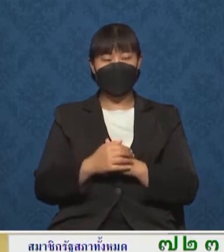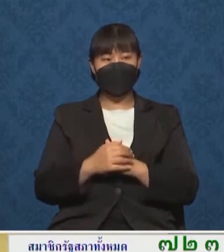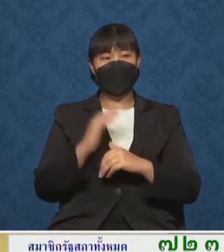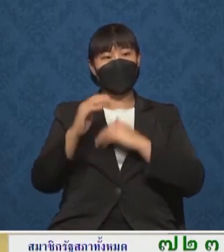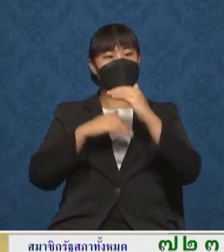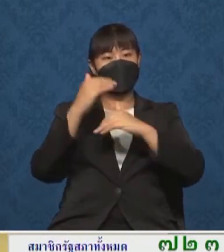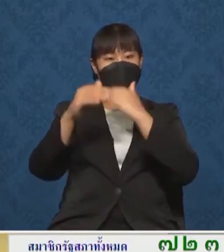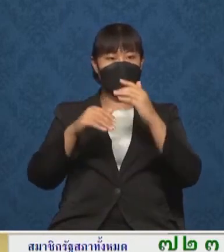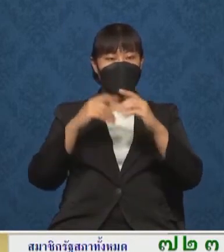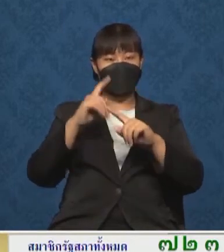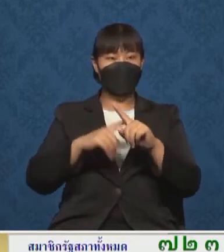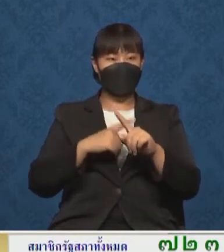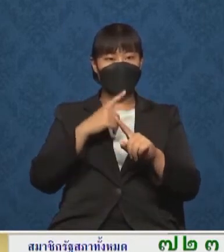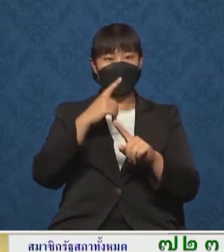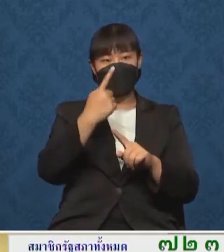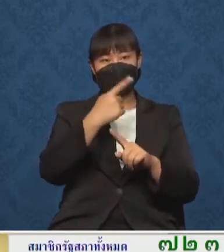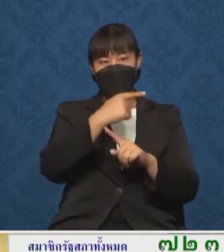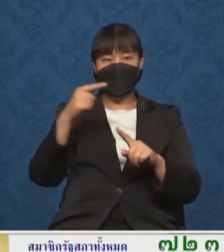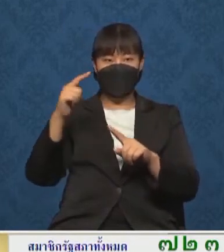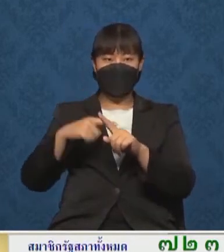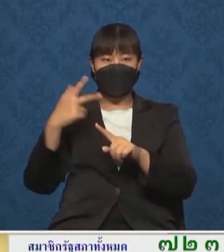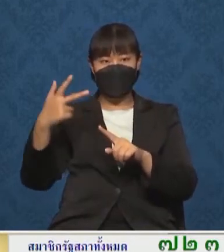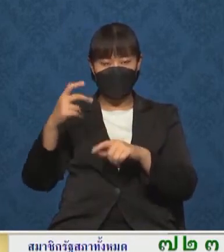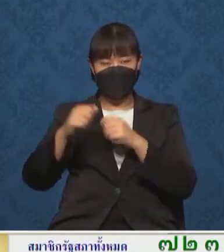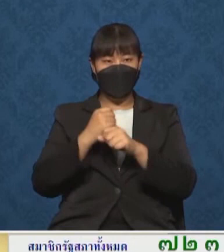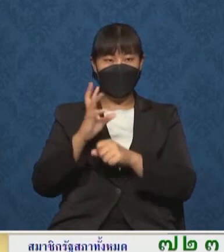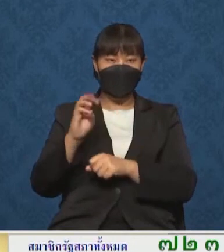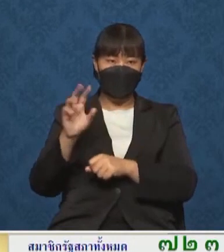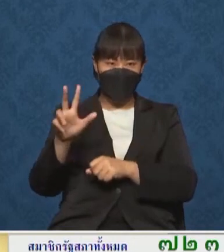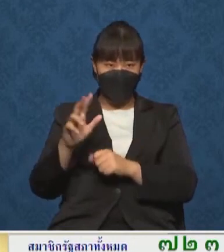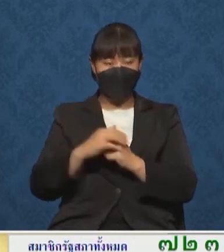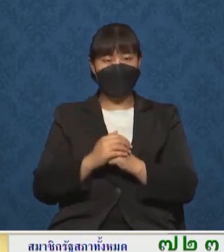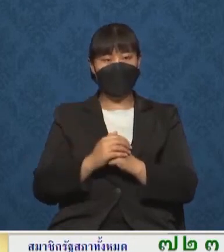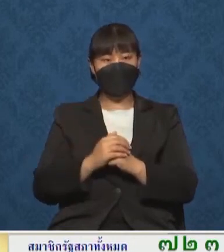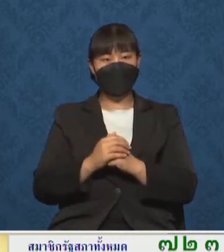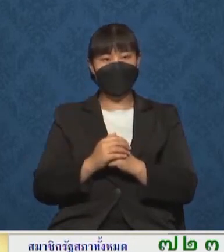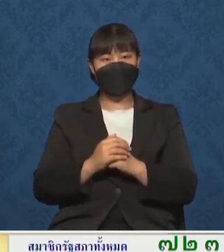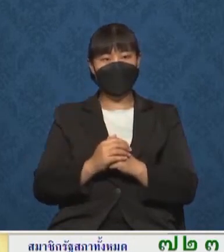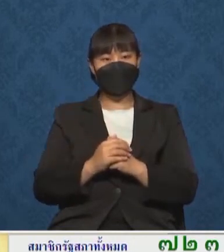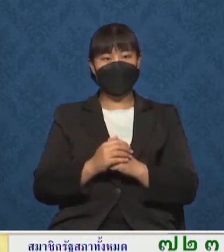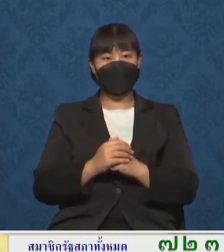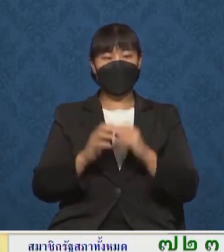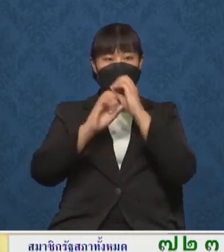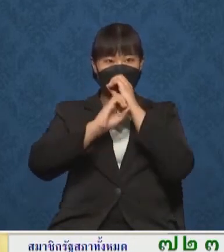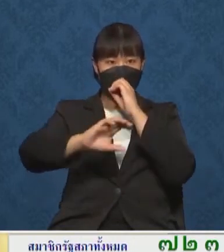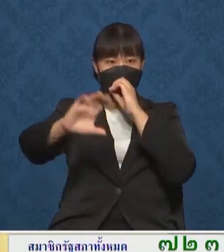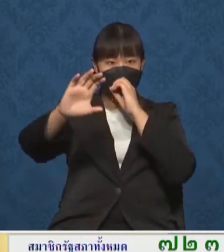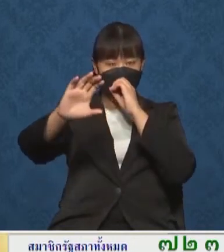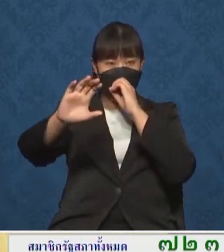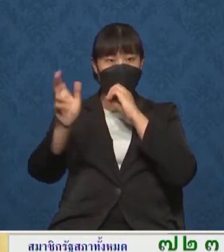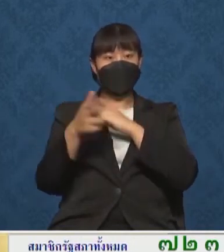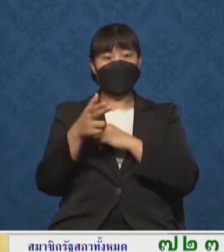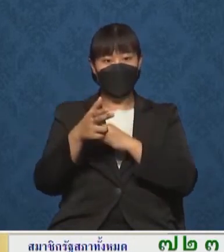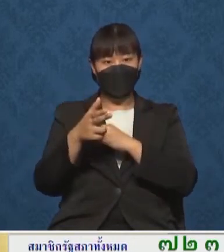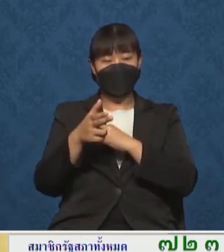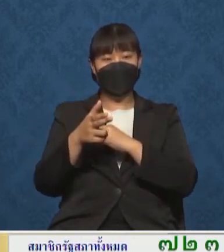ฏิรูปในเดือนมกราคมถึงมีนาคมเนี่ยนะครับปี63ก็ระบุว่าให้กสทช.นะครับไปทำหนังสั้น1เรื่องนะ